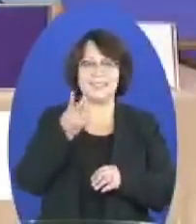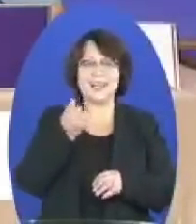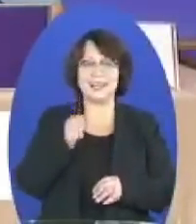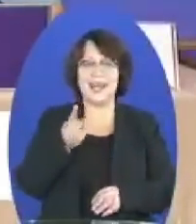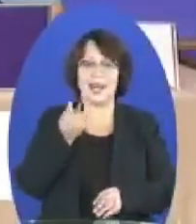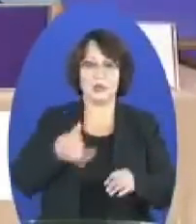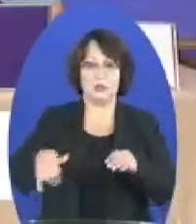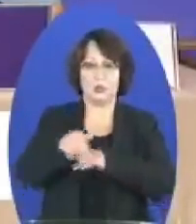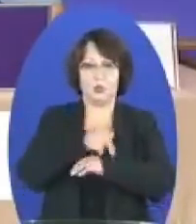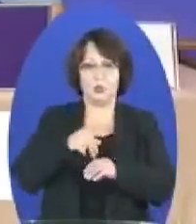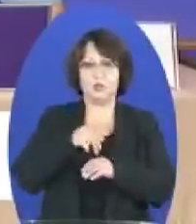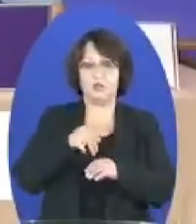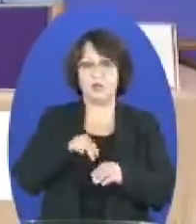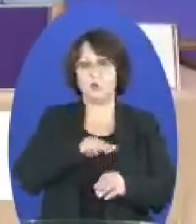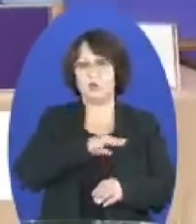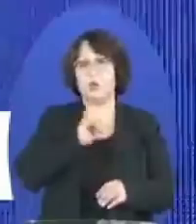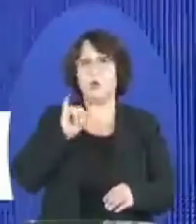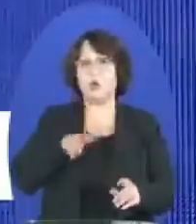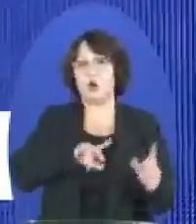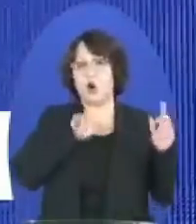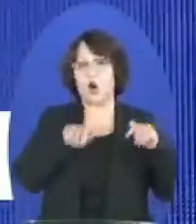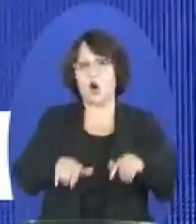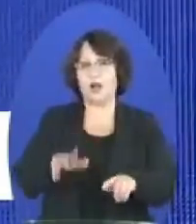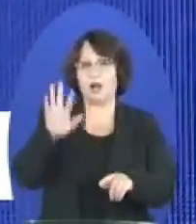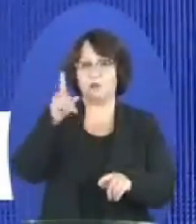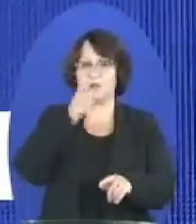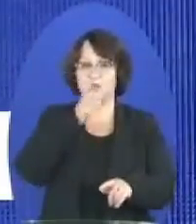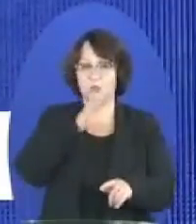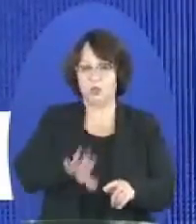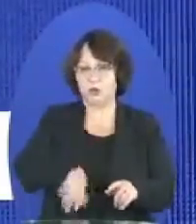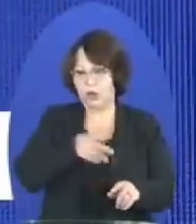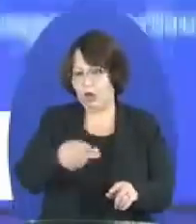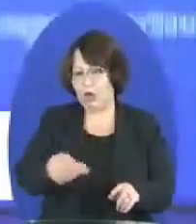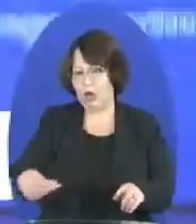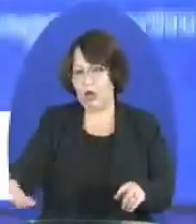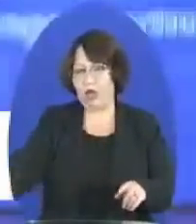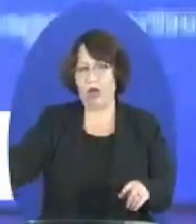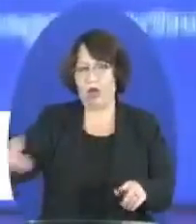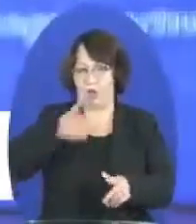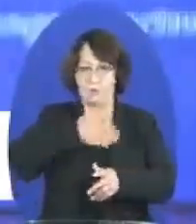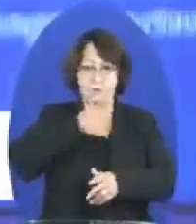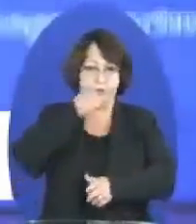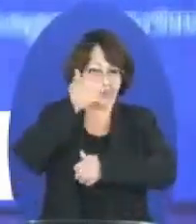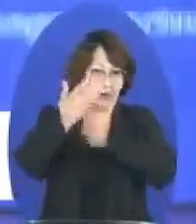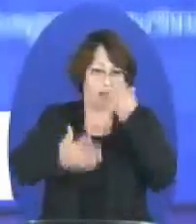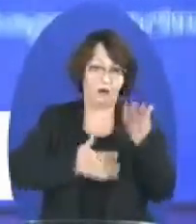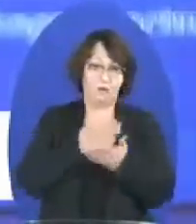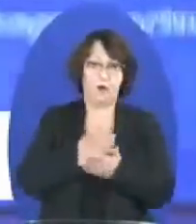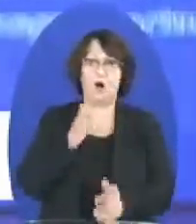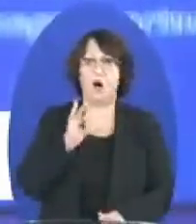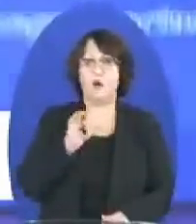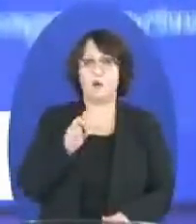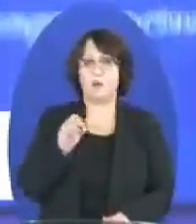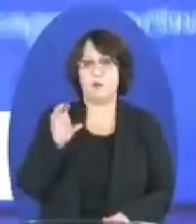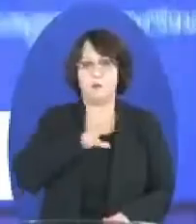туул голд живсэн 11 настай хүүхдийг иргэнхайх ажиллагааг өргөжлүүлж байна. онцгойлын байгууллагаас бага насны хүүхдээ одоо 50